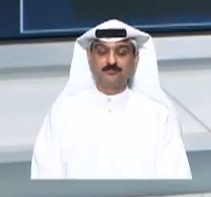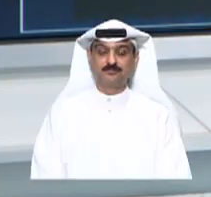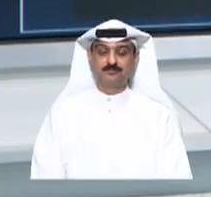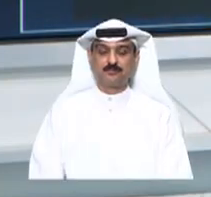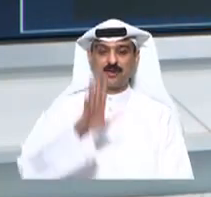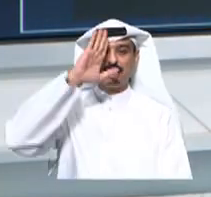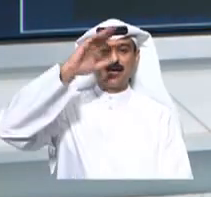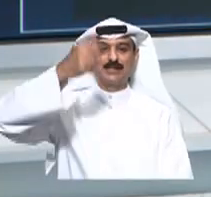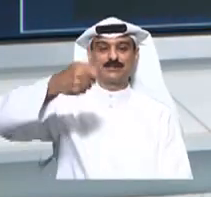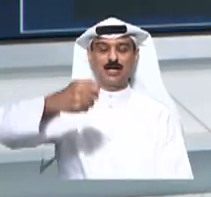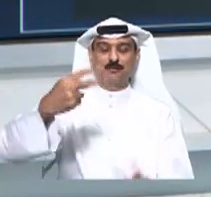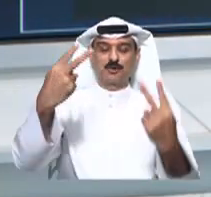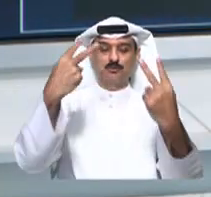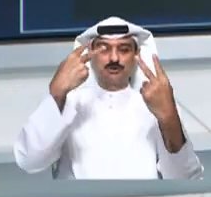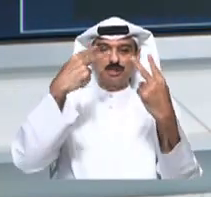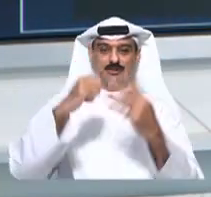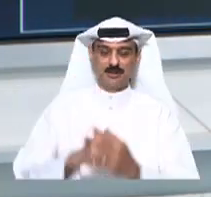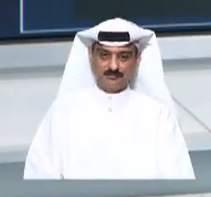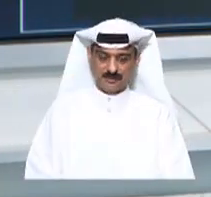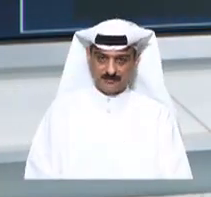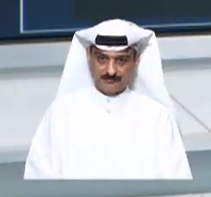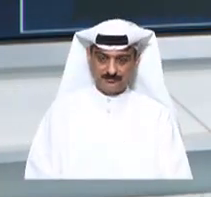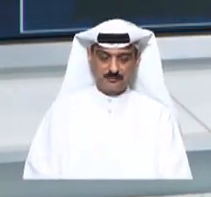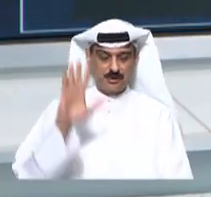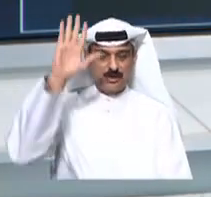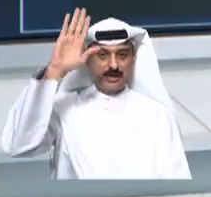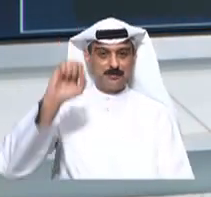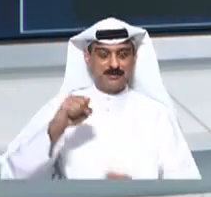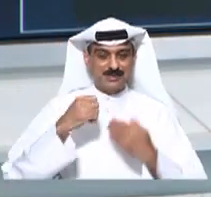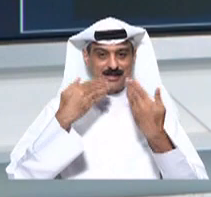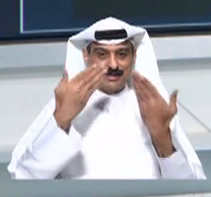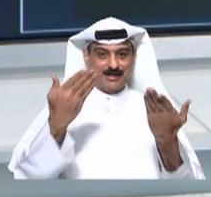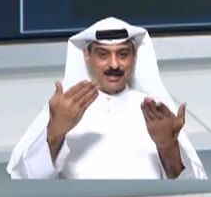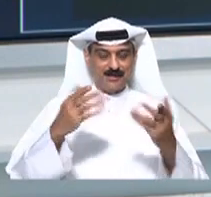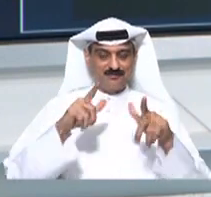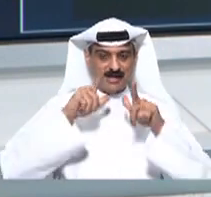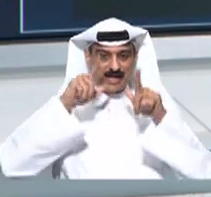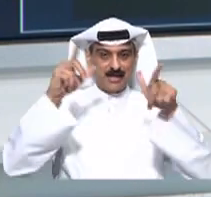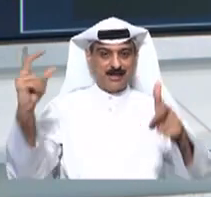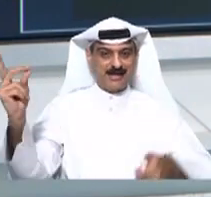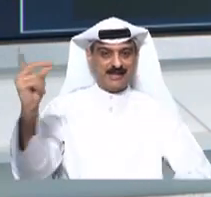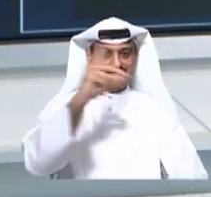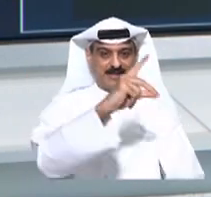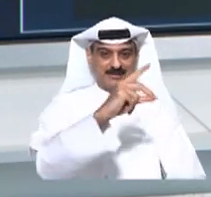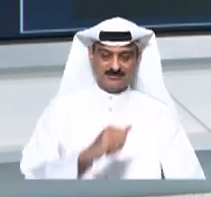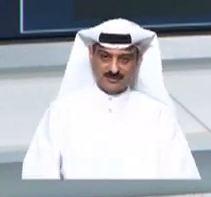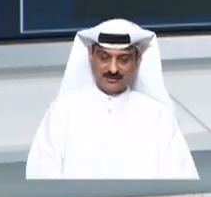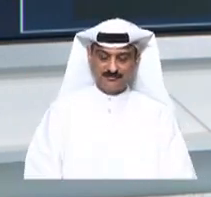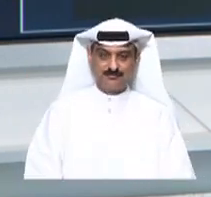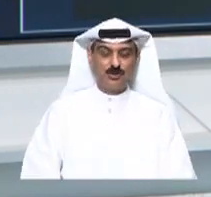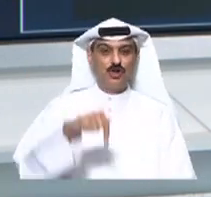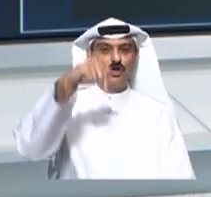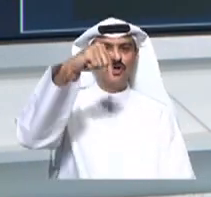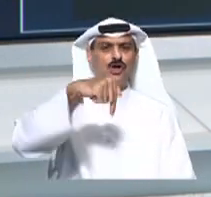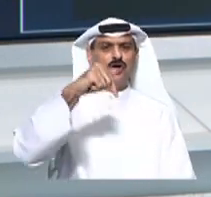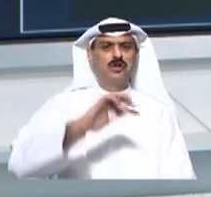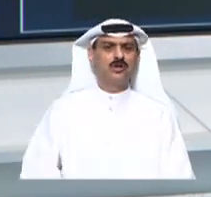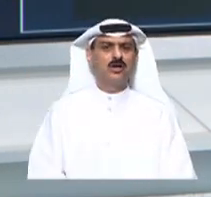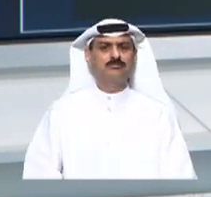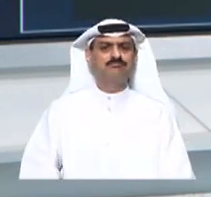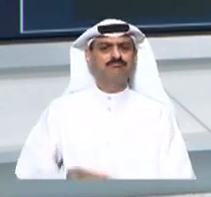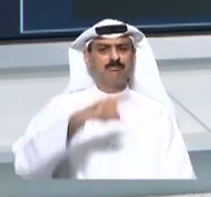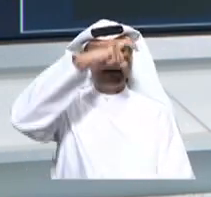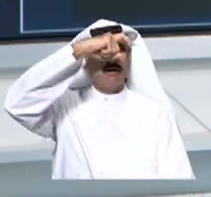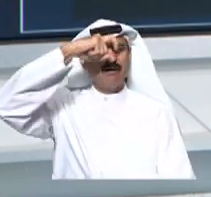السلام عليكم ورحمة الله وبركاته أعزائي المشاهدين، مساكم الله بالخير في نشرتنا الجوية لهذا اليوم. أجواءنا اليوم كانت أجواء